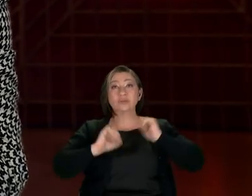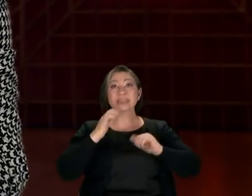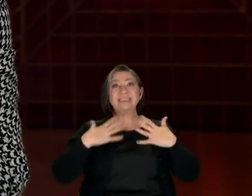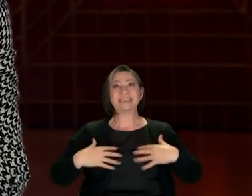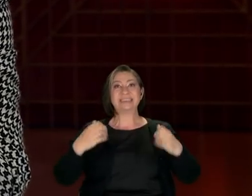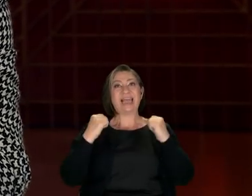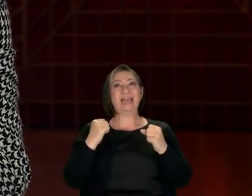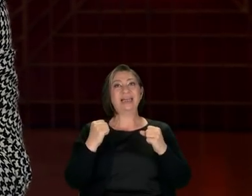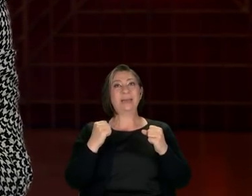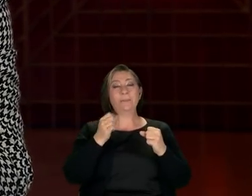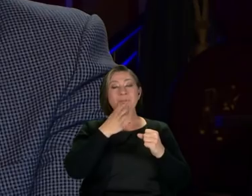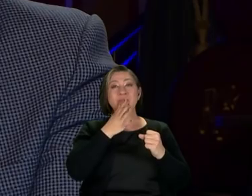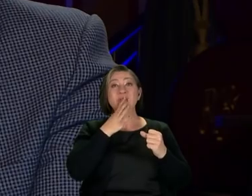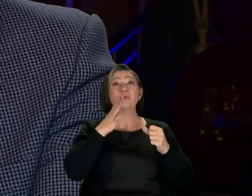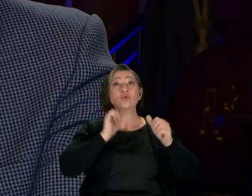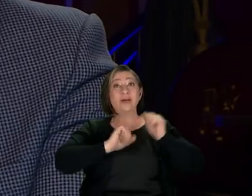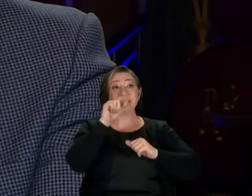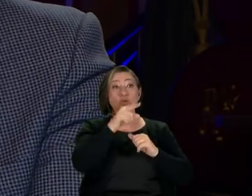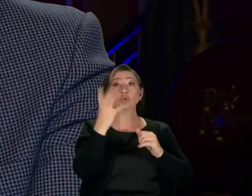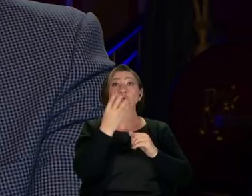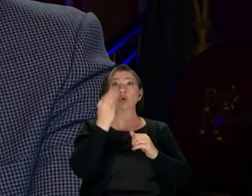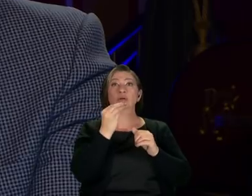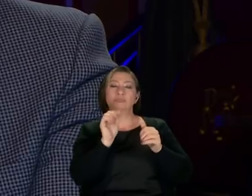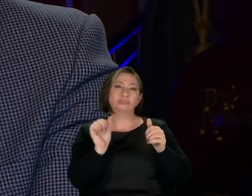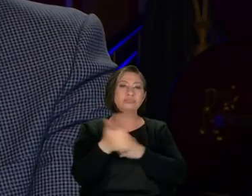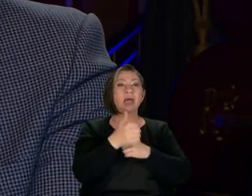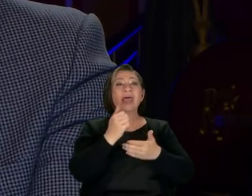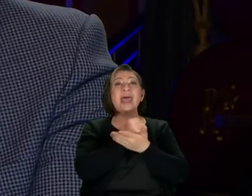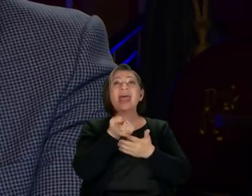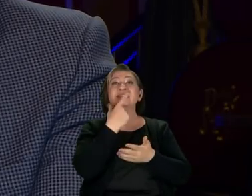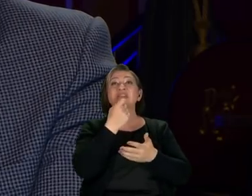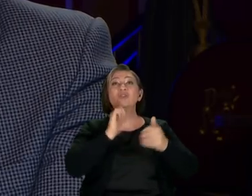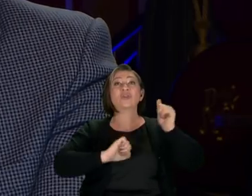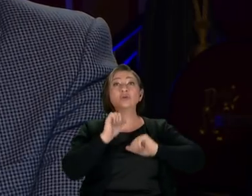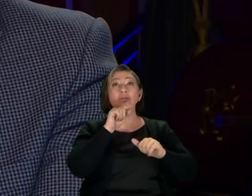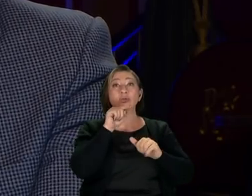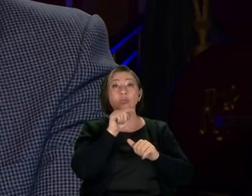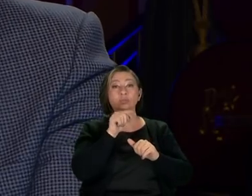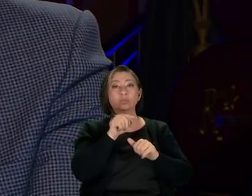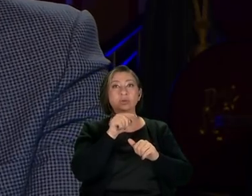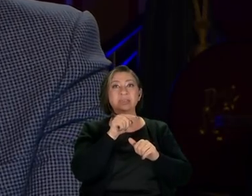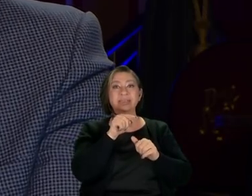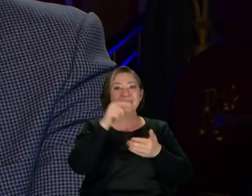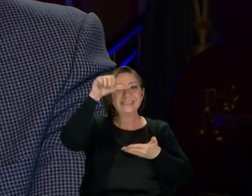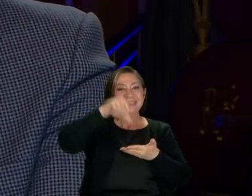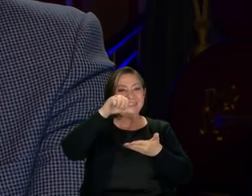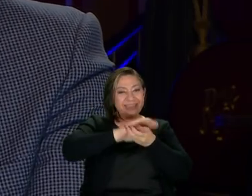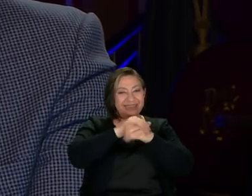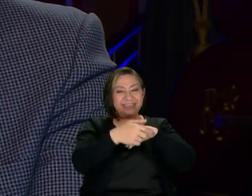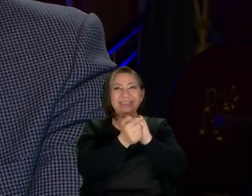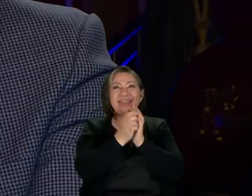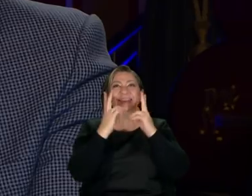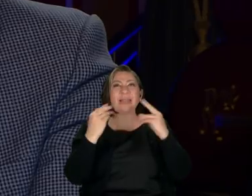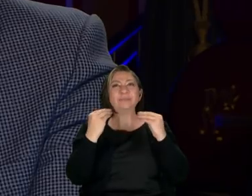sağlık bilimleri fakültemiz çok iyi bir hamle yaptı. Eczacılık fakültesi bu dezenfektasyonla